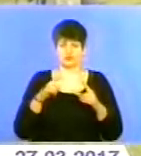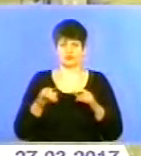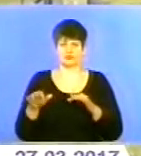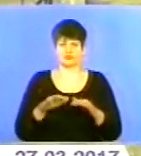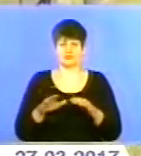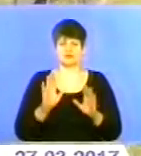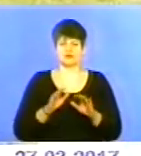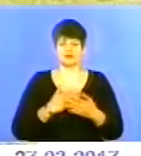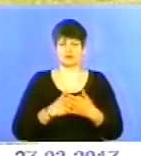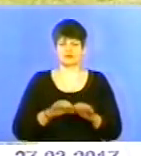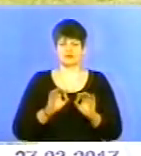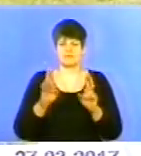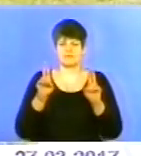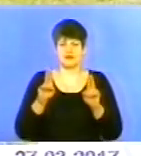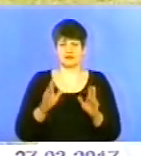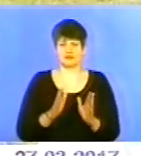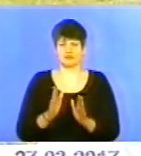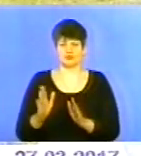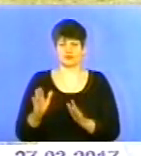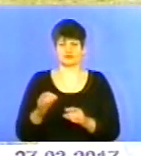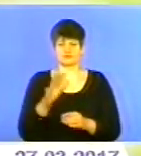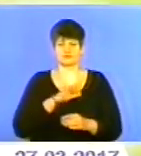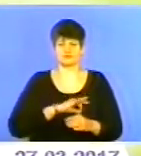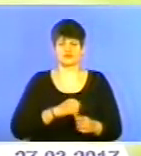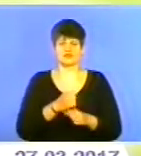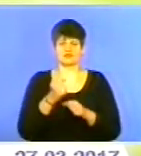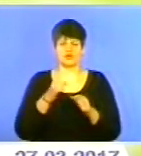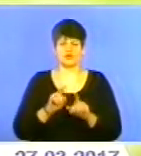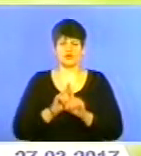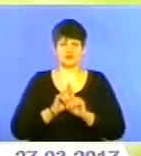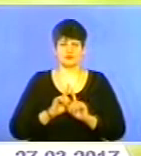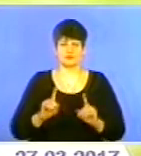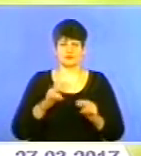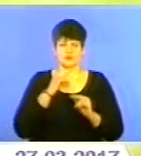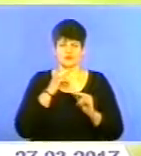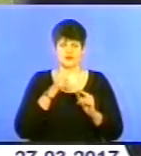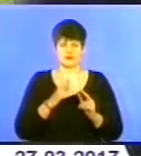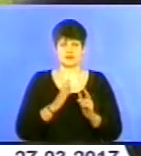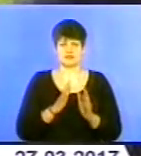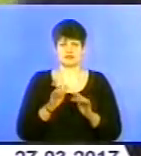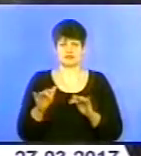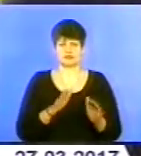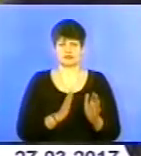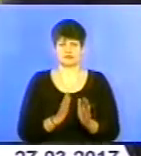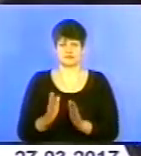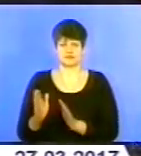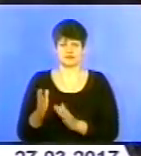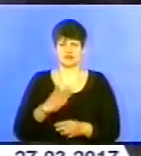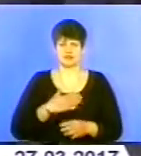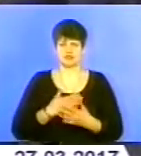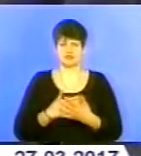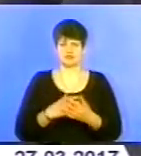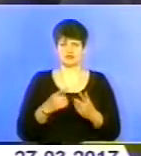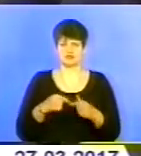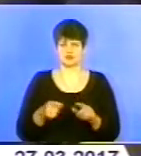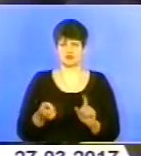активно пропагувати правила та порядок застосування зброї, особливу увагу звертаючи на заходи безпеки. Наша громадська організація долучилася